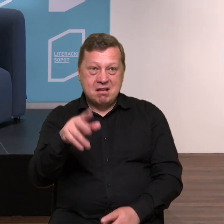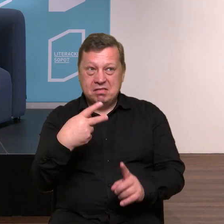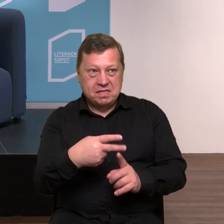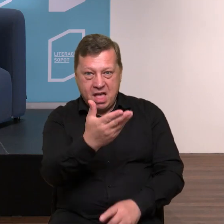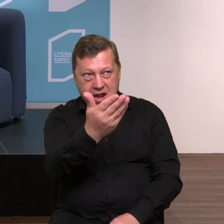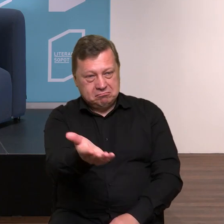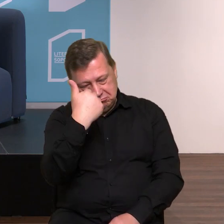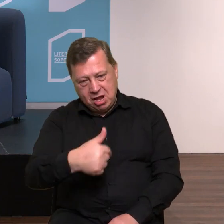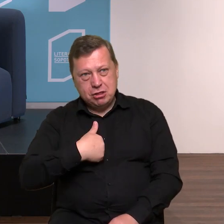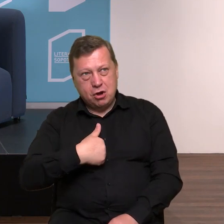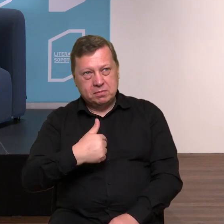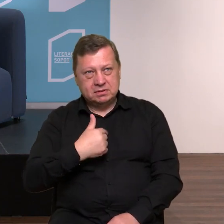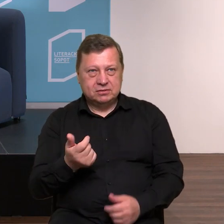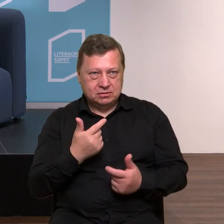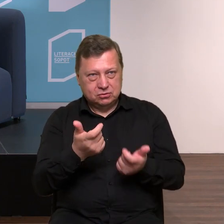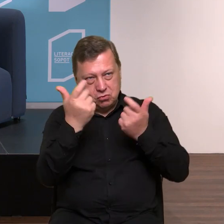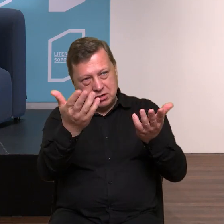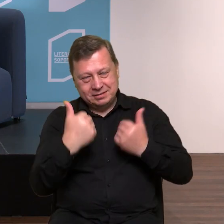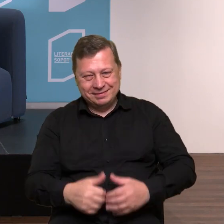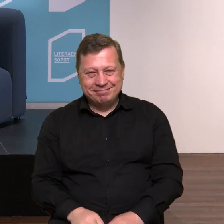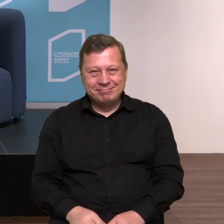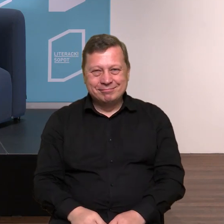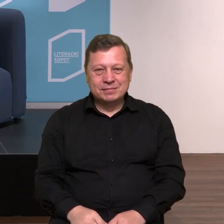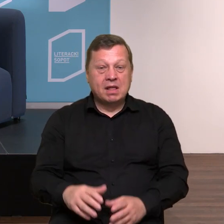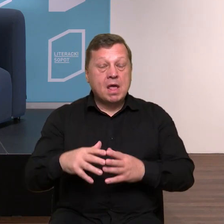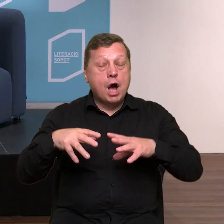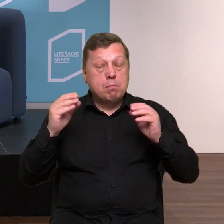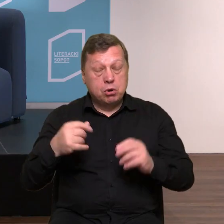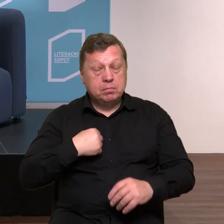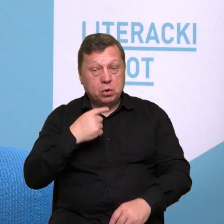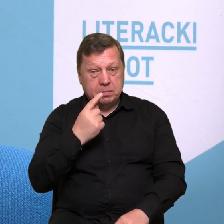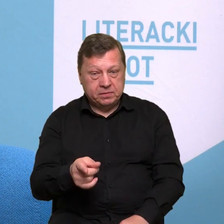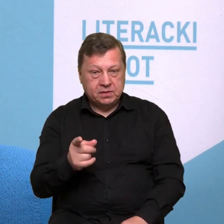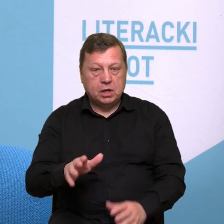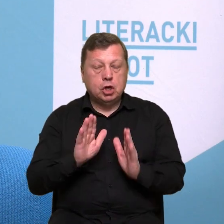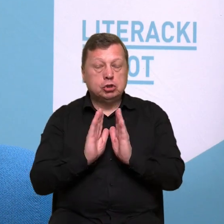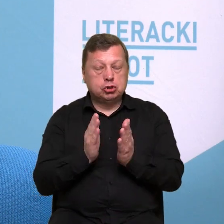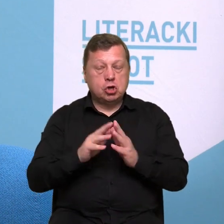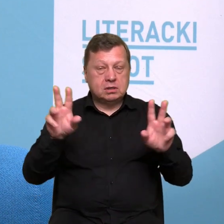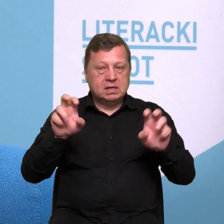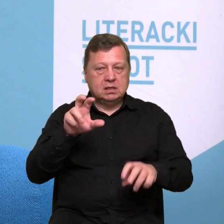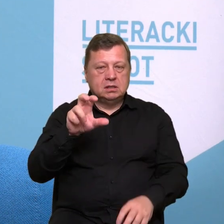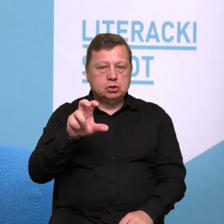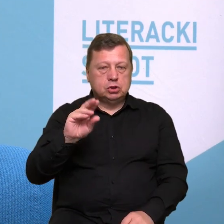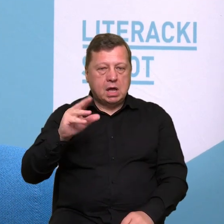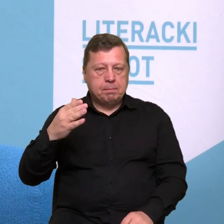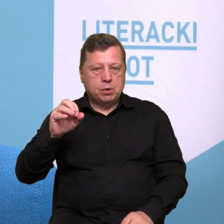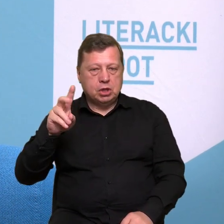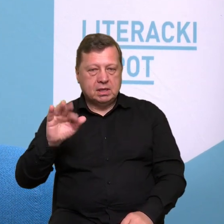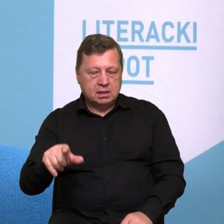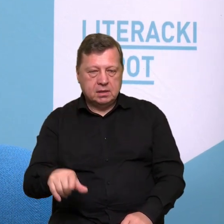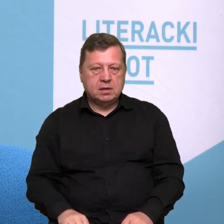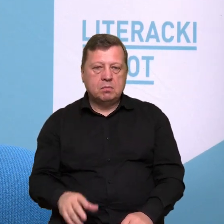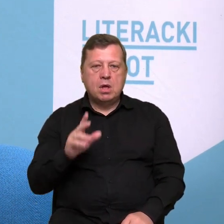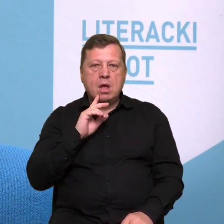telewizyjne, zgłaszajcie się do mnie. Podkreśliłam już na samym początku, że książka Czempionki jest naprawdę pozbawiona jakiegoś